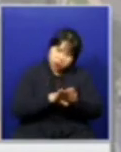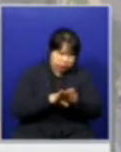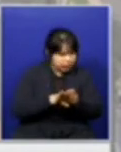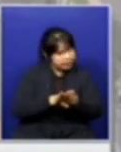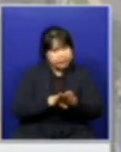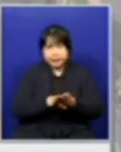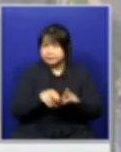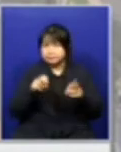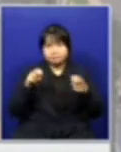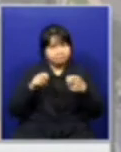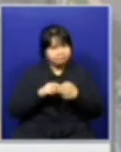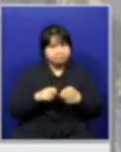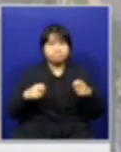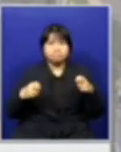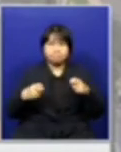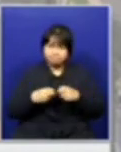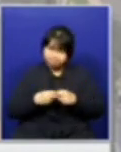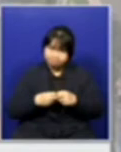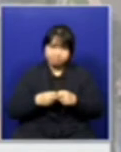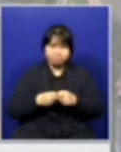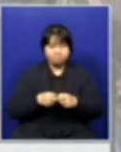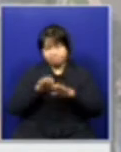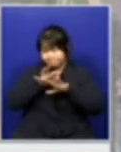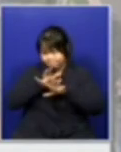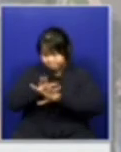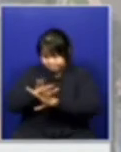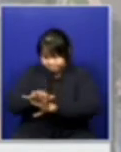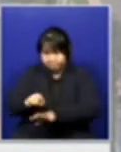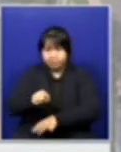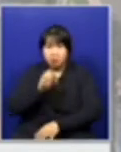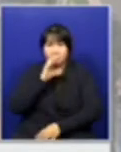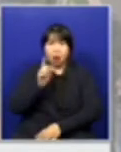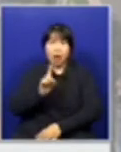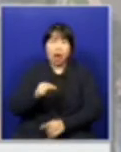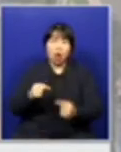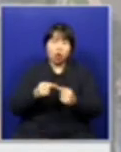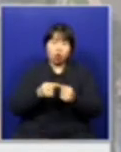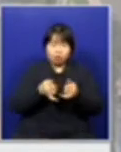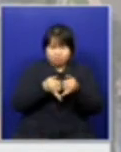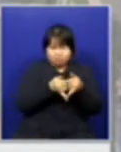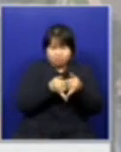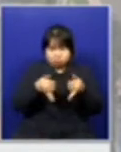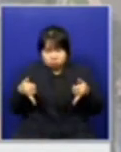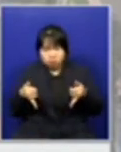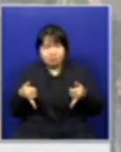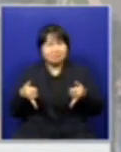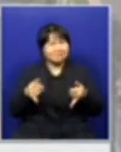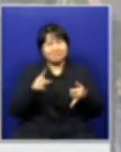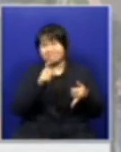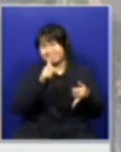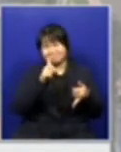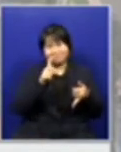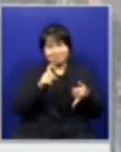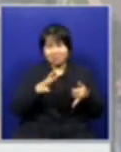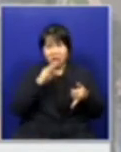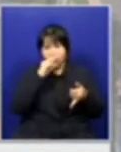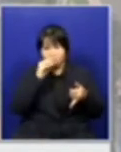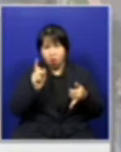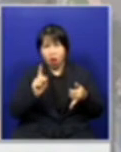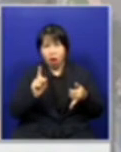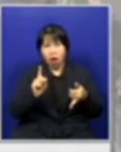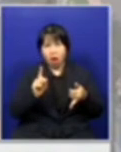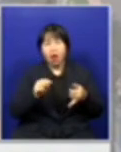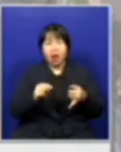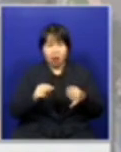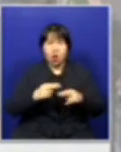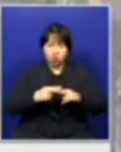แตกเลยค่ะท่านประธานทะลักเลยไม่ต้องพูดถึงเรื่องโซเชียลดิสเทนซิ่งไม่ต้องพูดถึงอะไรอื่นเลยค่ะเอาตัวร